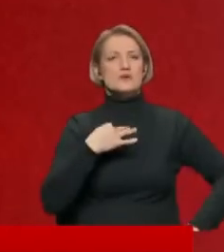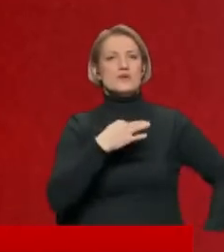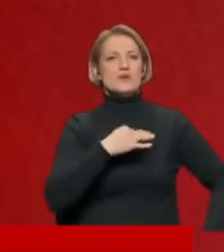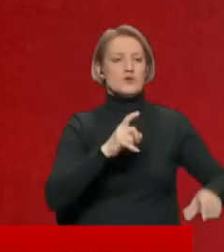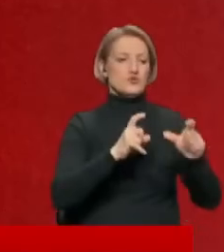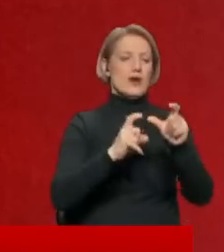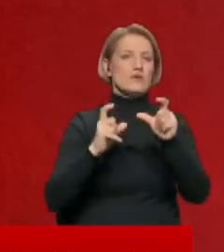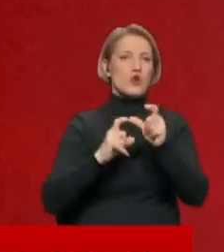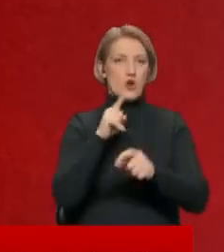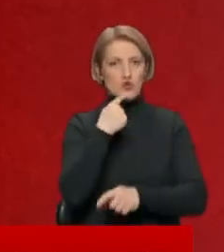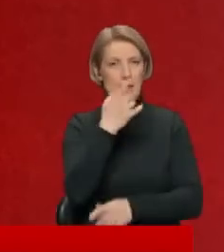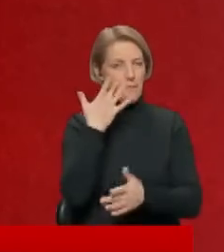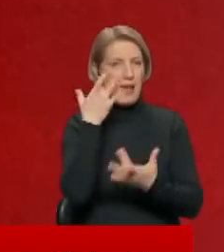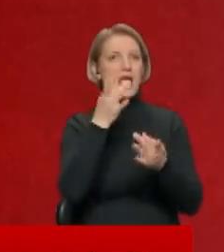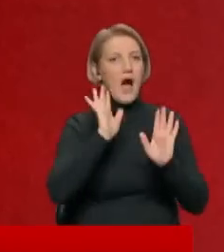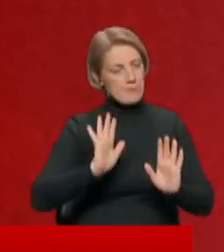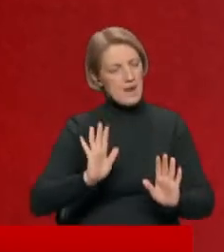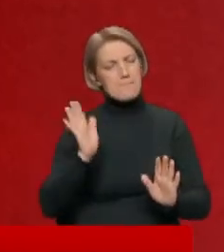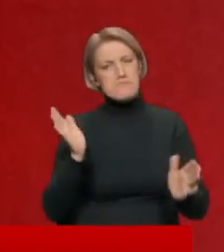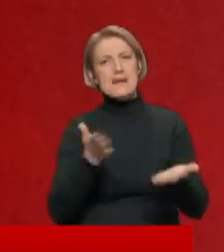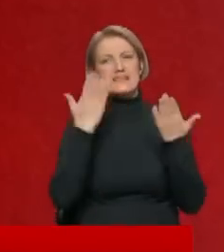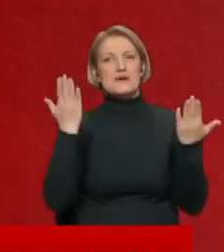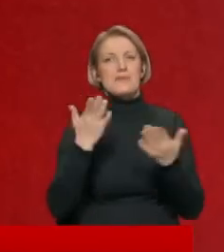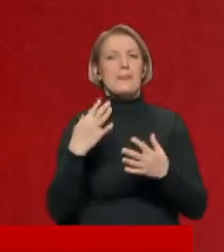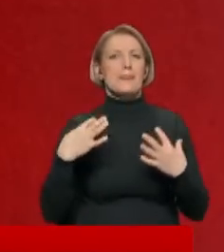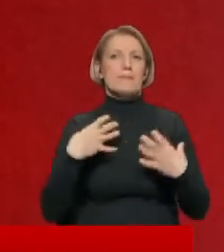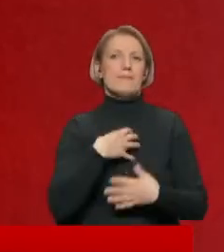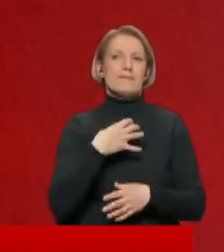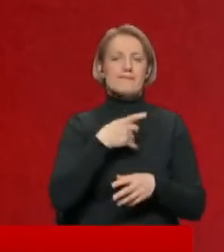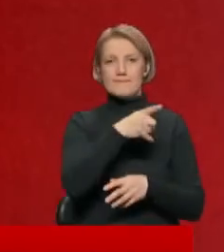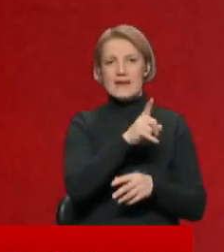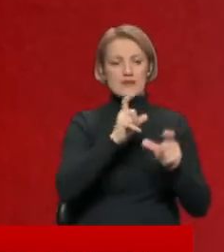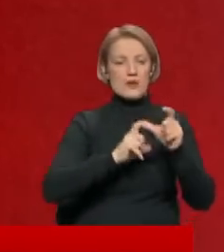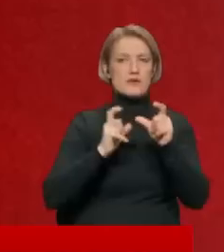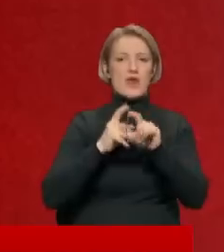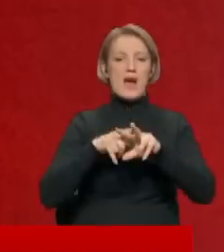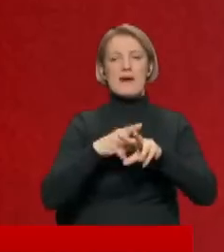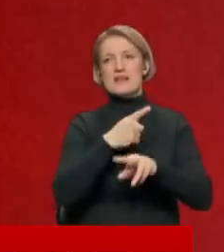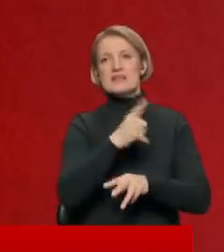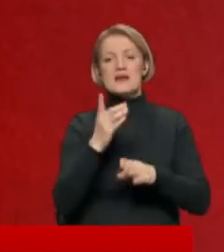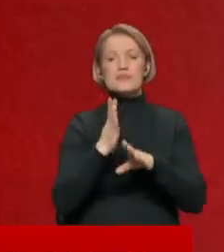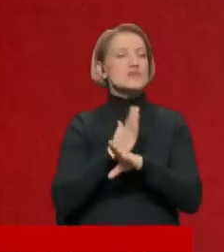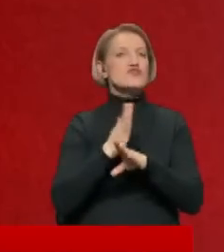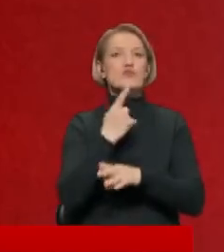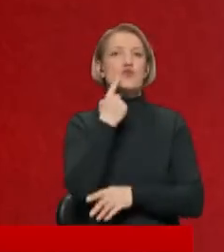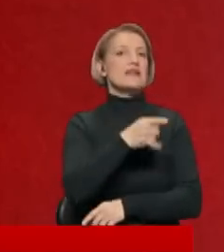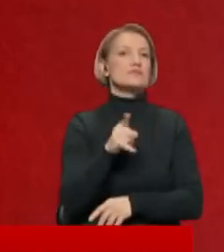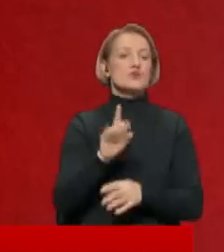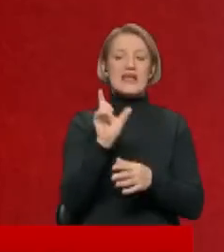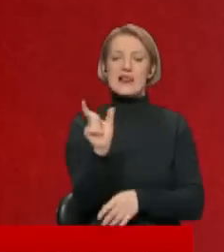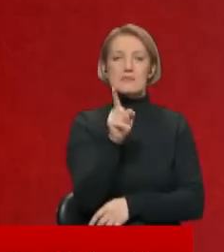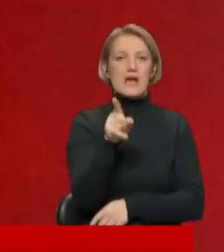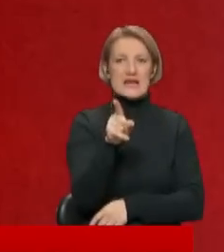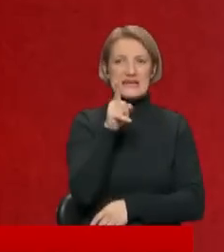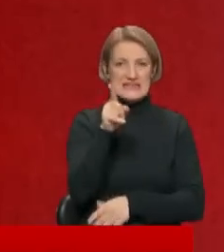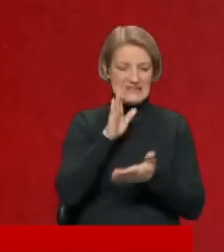soylediği Ortada da Sayın Soylu'nun kendisi ile ilgili söylediği ahmak lafı var Niçin söylediği İmamoğlu bu